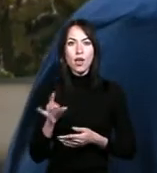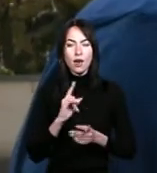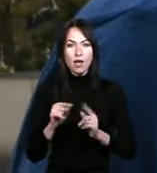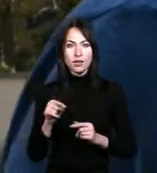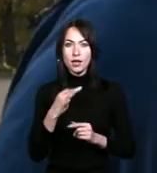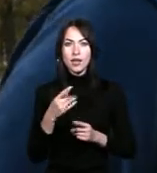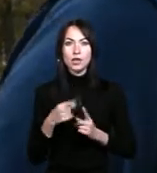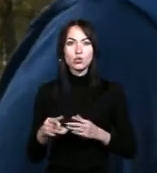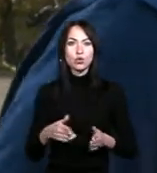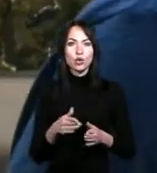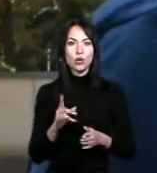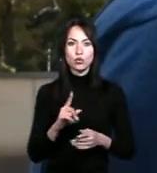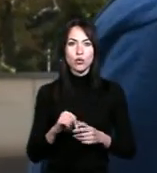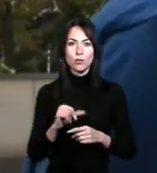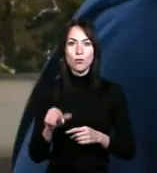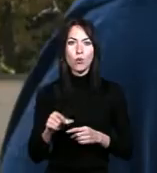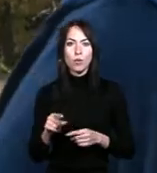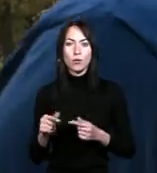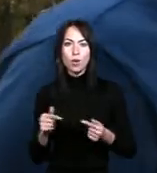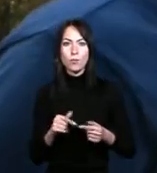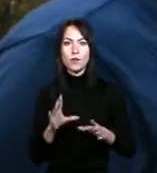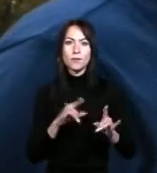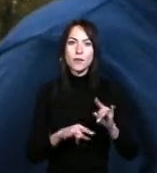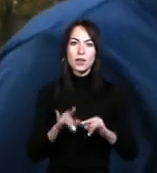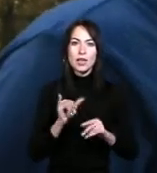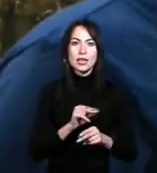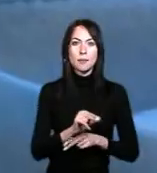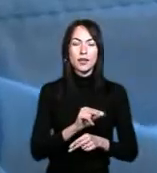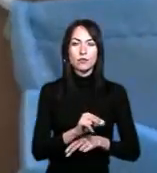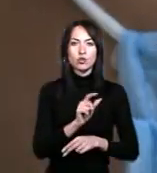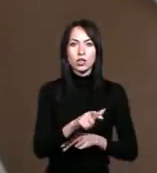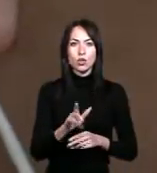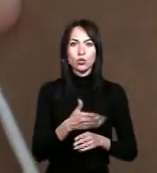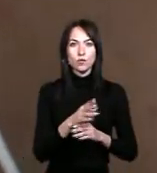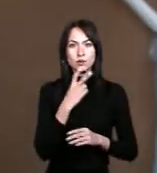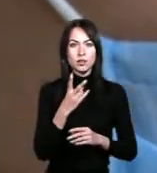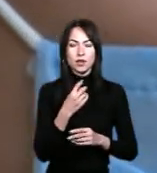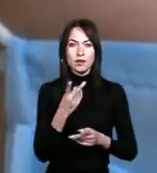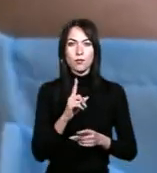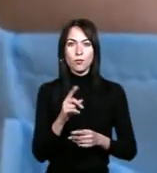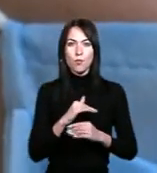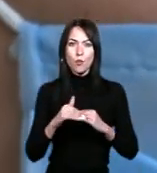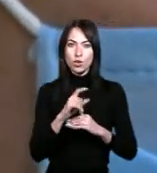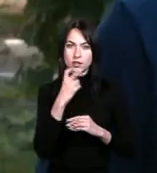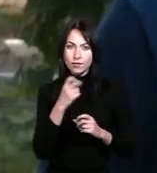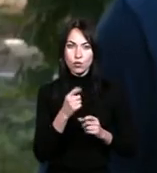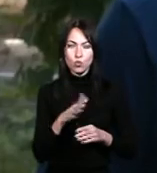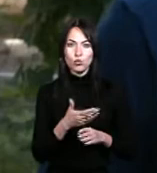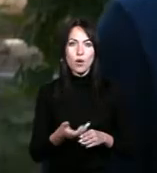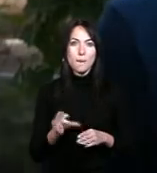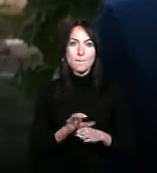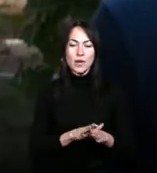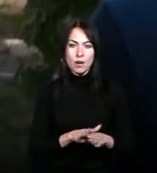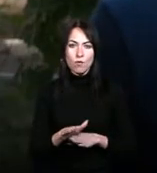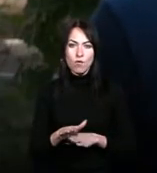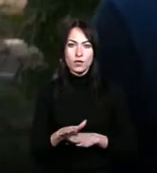шляху, ніж попри опір вмовляти і привчати людей сортувати сміття, він не бачить. Адже полігон з відходами переповнений. К